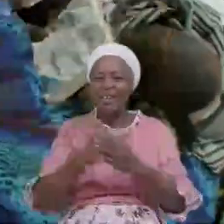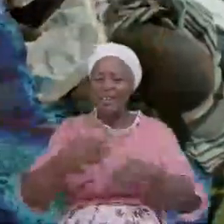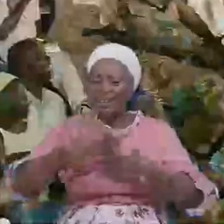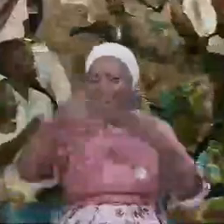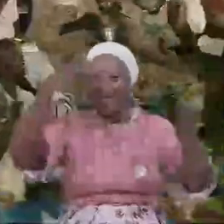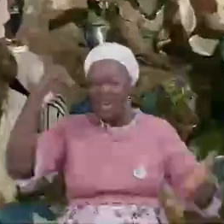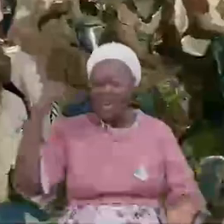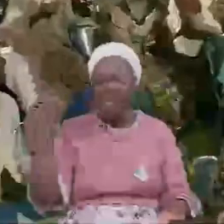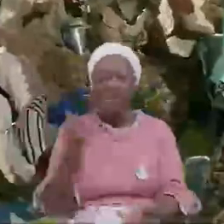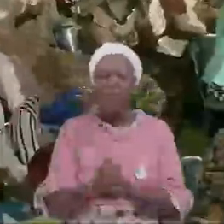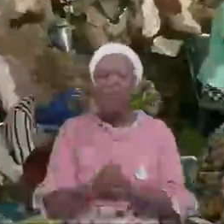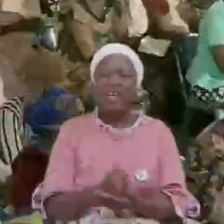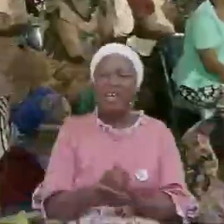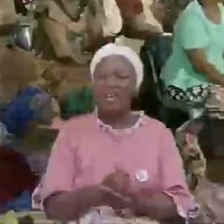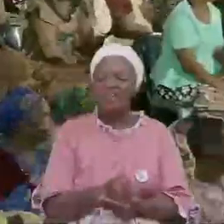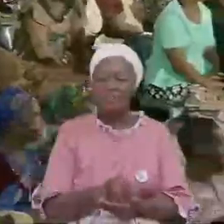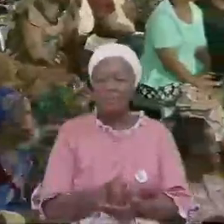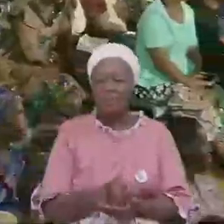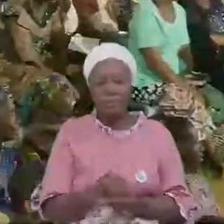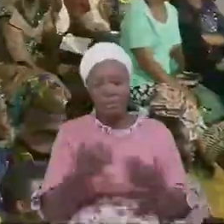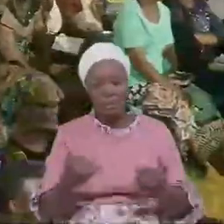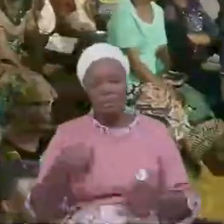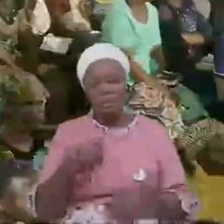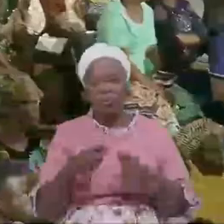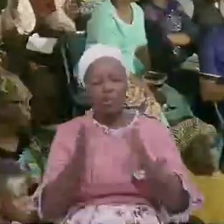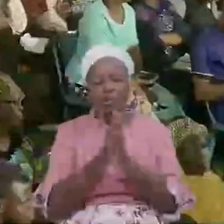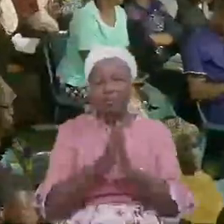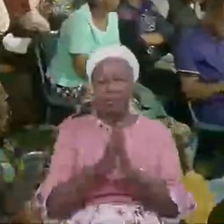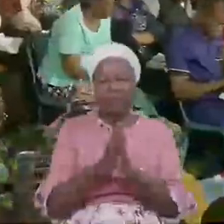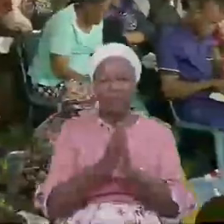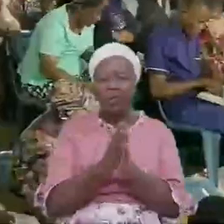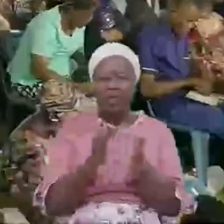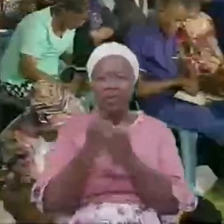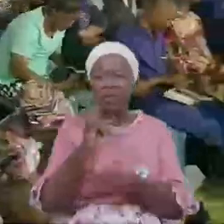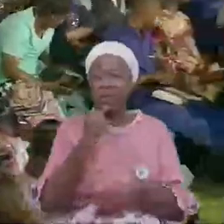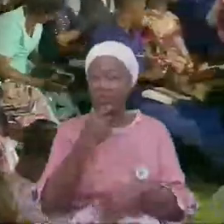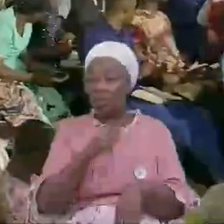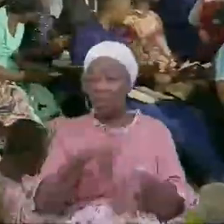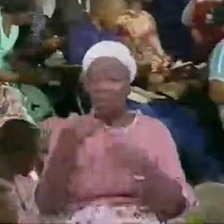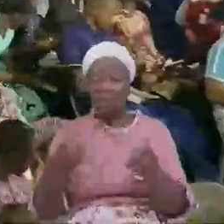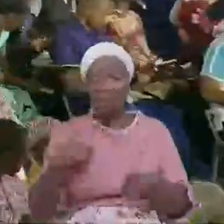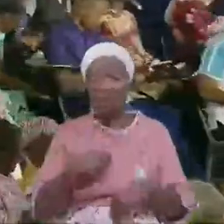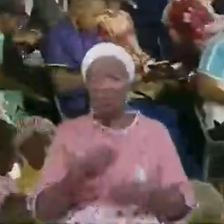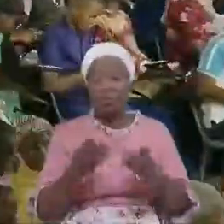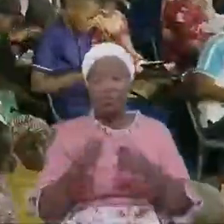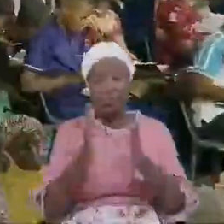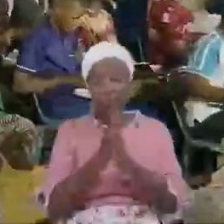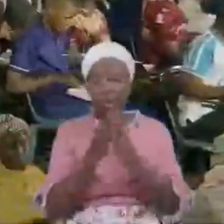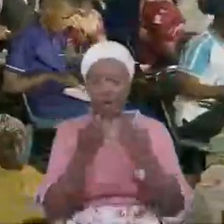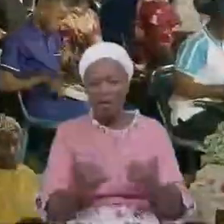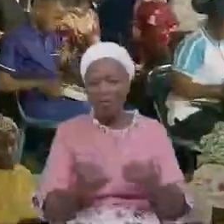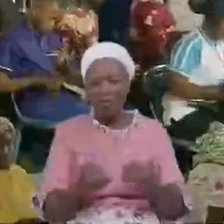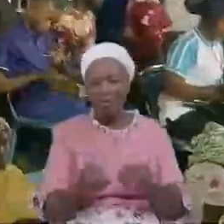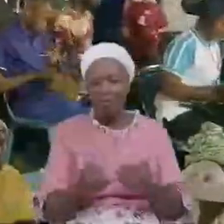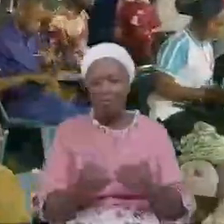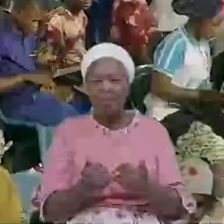Amen. La tête baissée, les yeux fermés. La tête baissée, les yeux fermés.